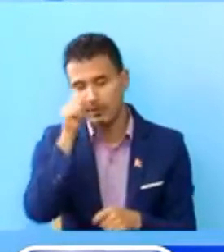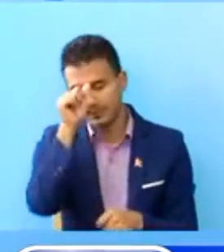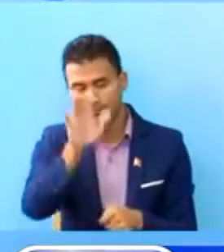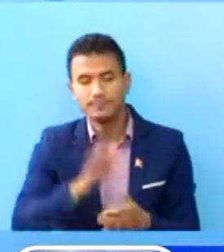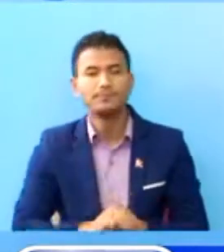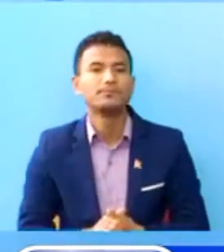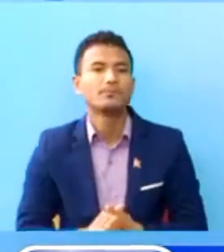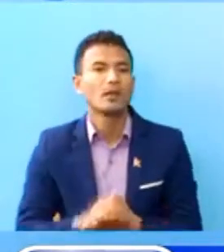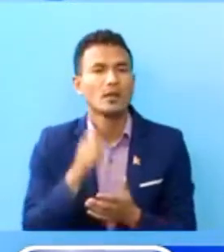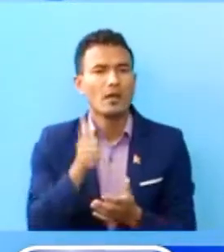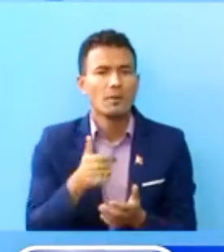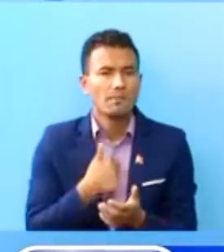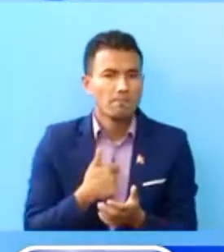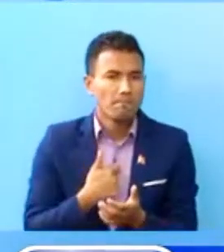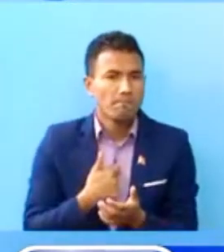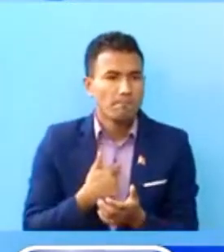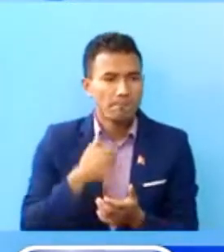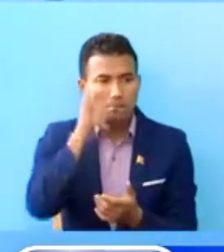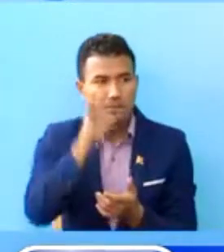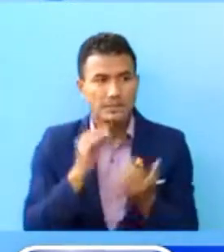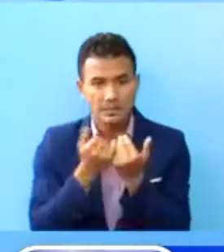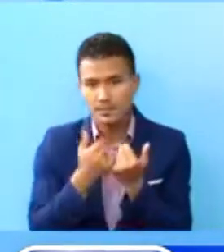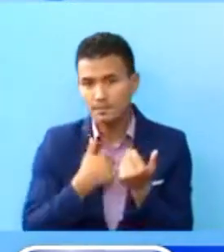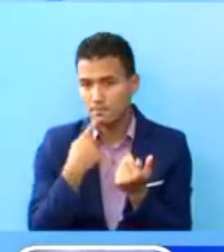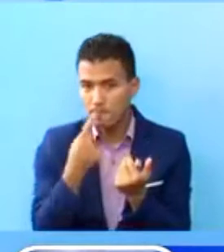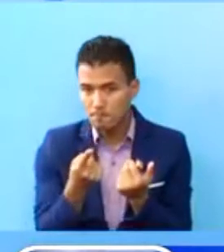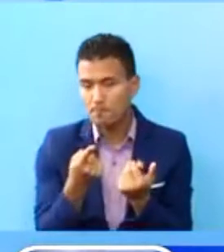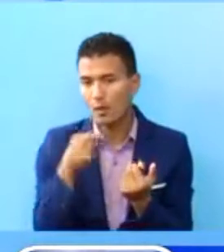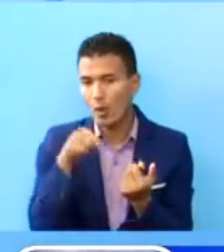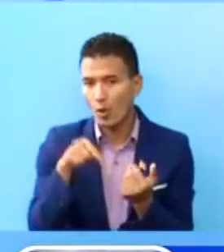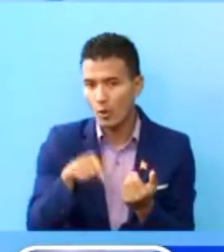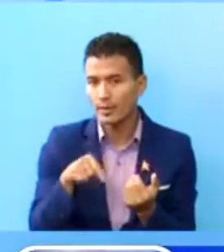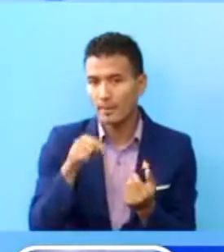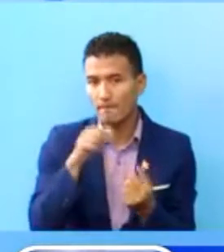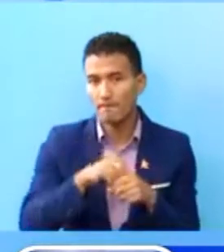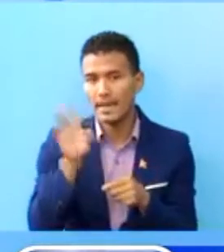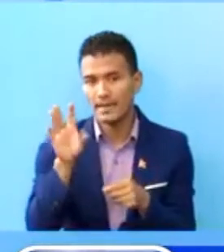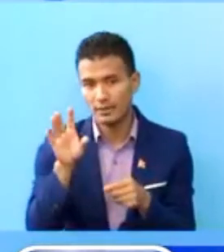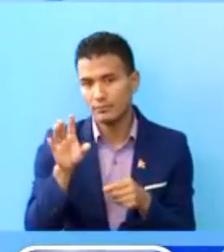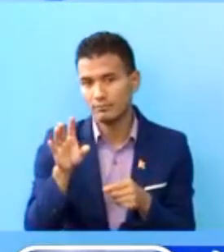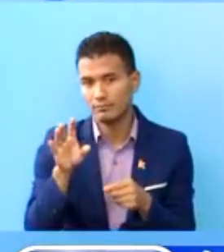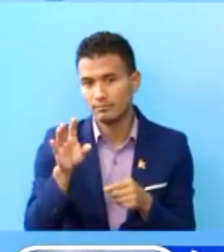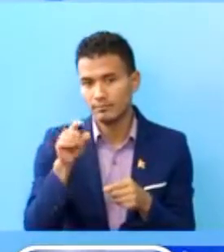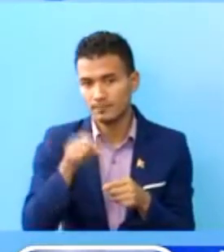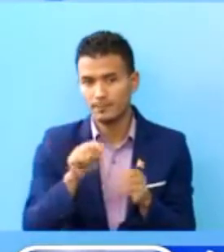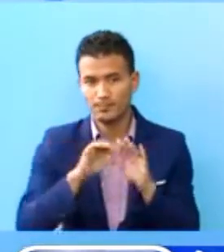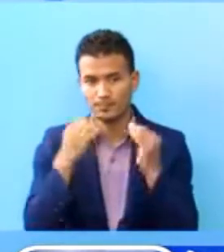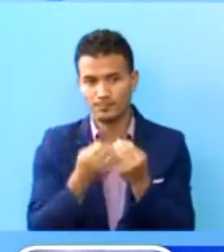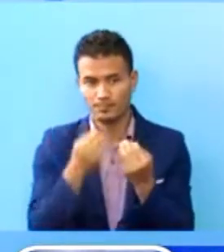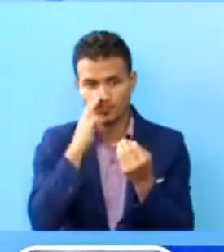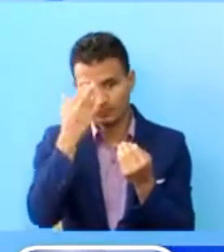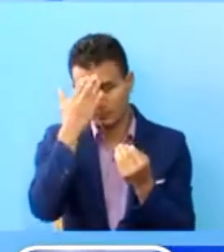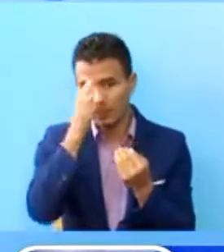चाहन्छु। अब यसमा मैले विशेष रूपमा मैले के भन्नुपर्छ भने अहिले बाहिर यो समुदायमा